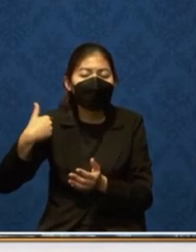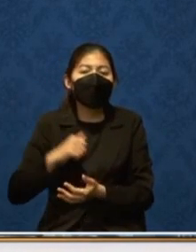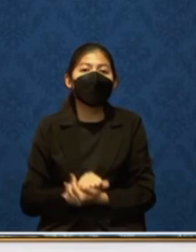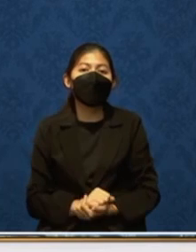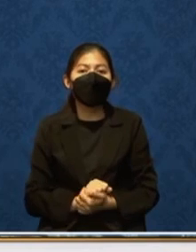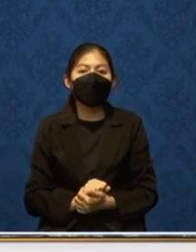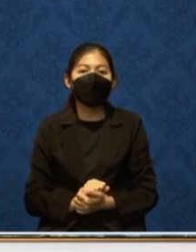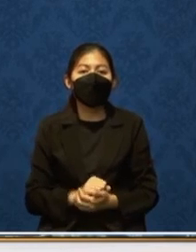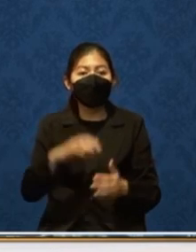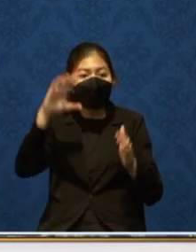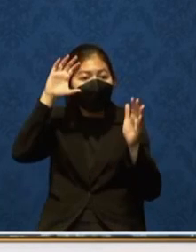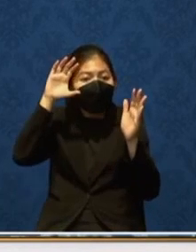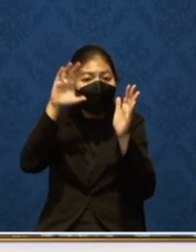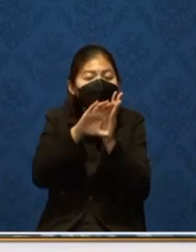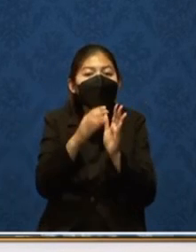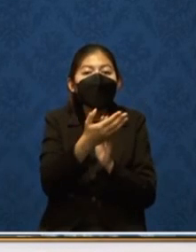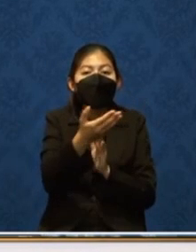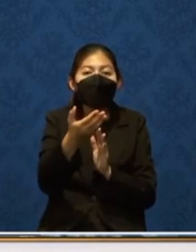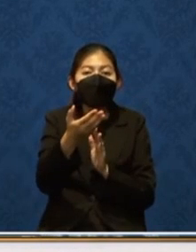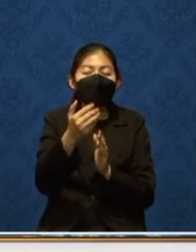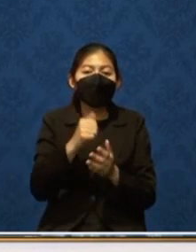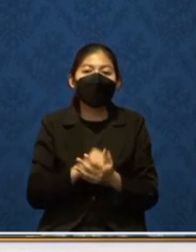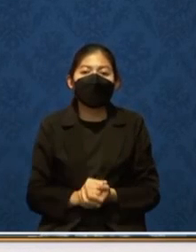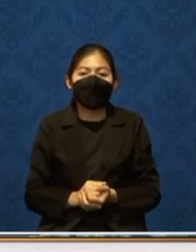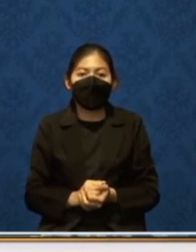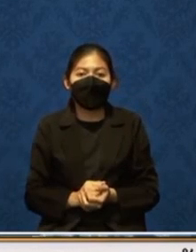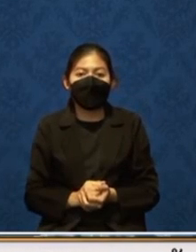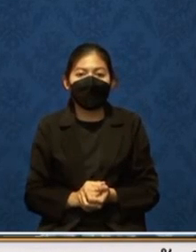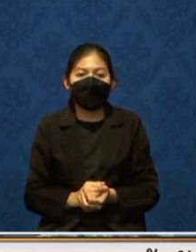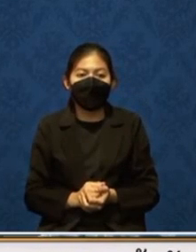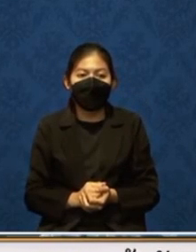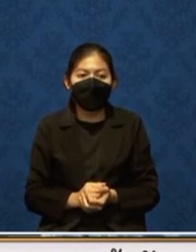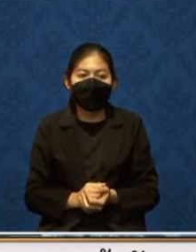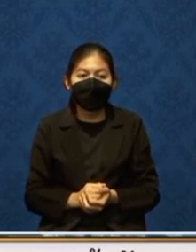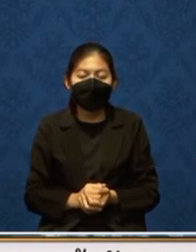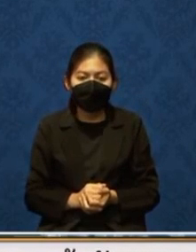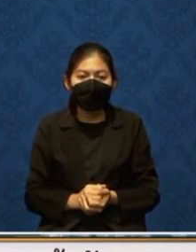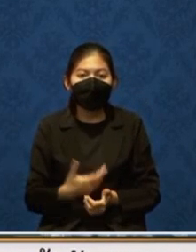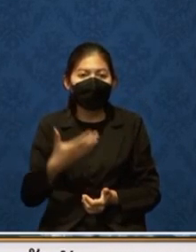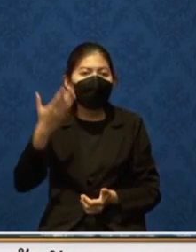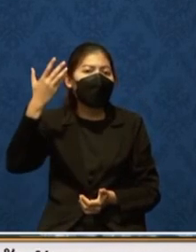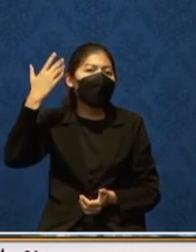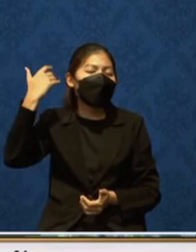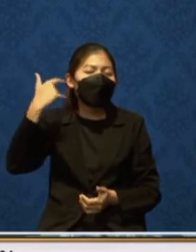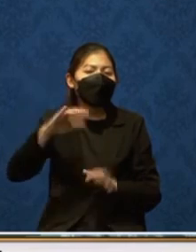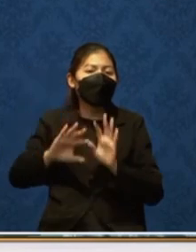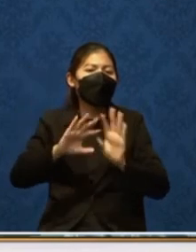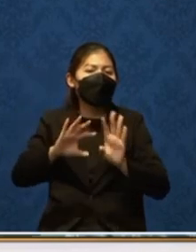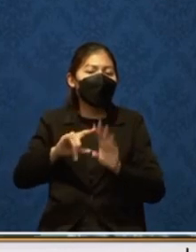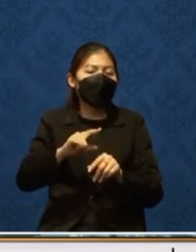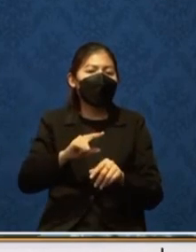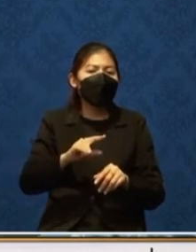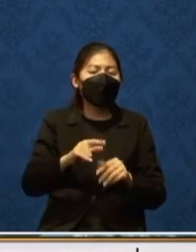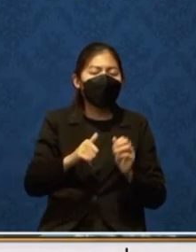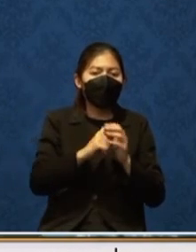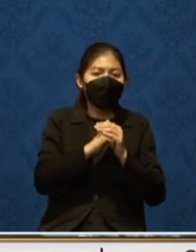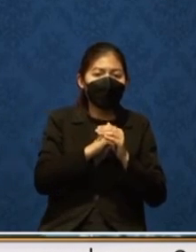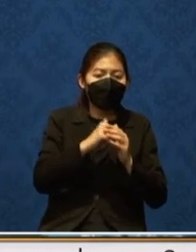ปกัชๆ รูปนี้เปนรปใตำนานเลยที่เปลี่ยบเทียบรถไฟไยกัรถไ Groß